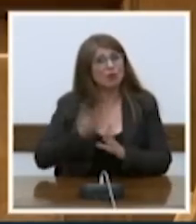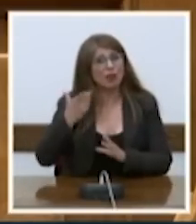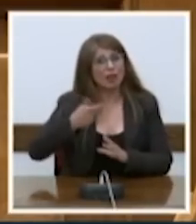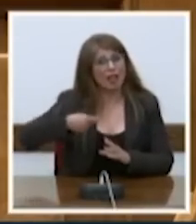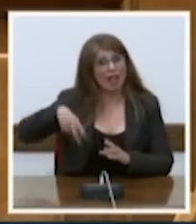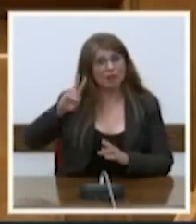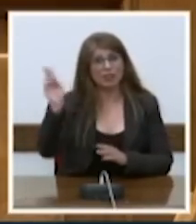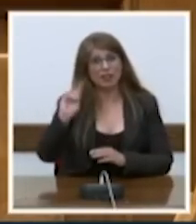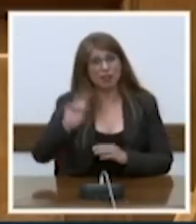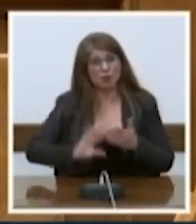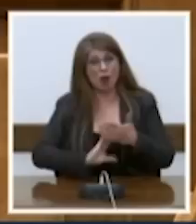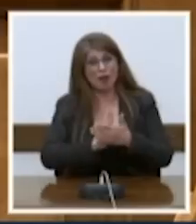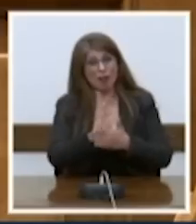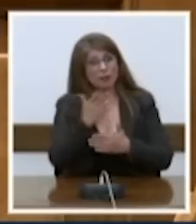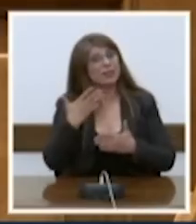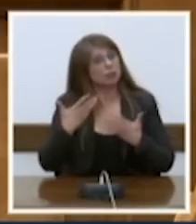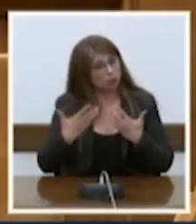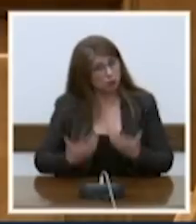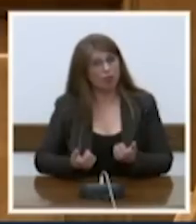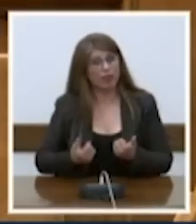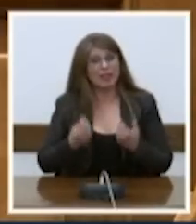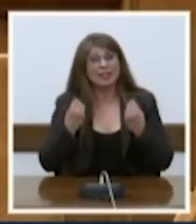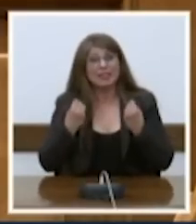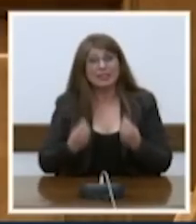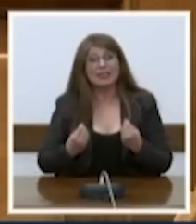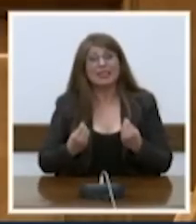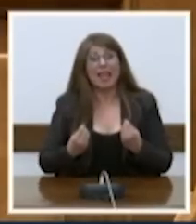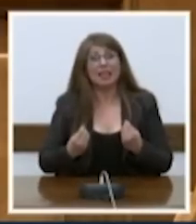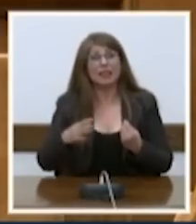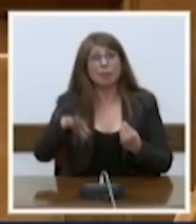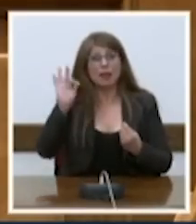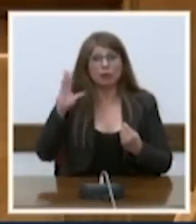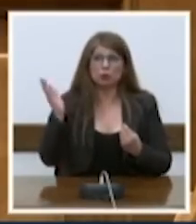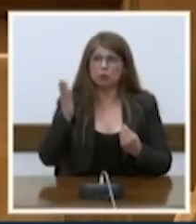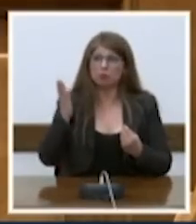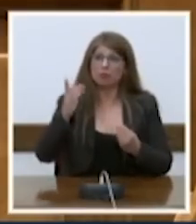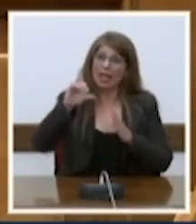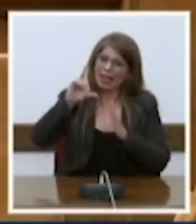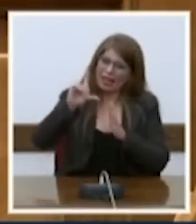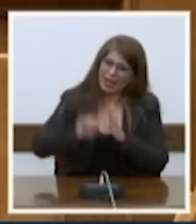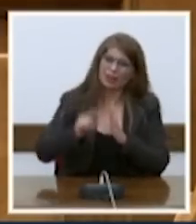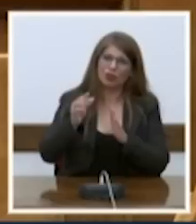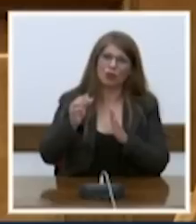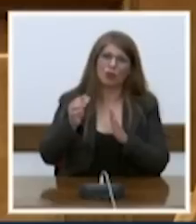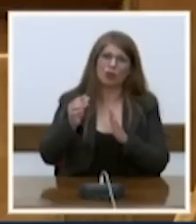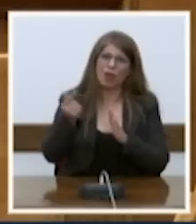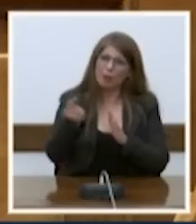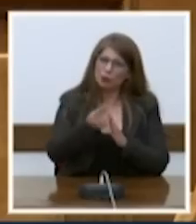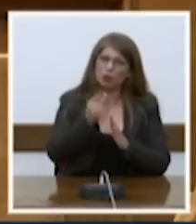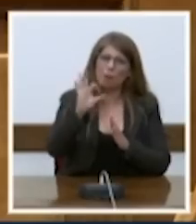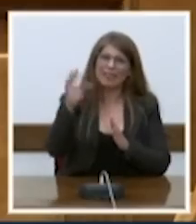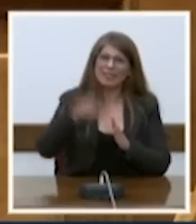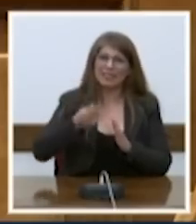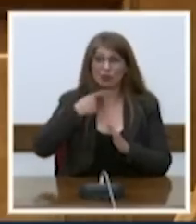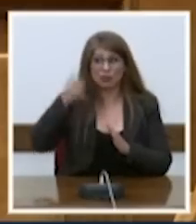ρυθμού ανάπτυξης που θα είναι στην καλύτερη των περιπτώσεων κάτω από το μισό της περσινής.